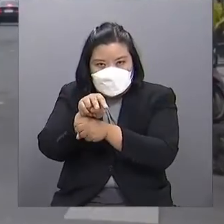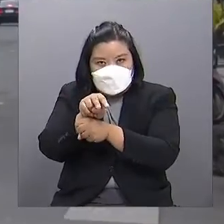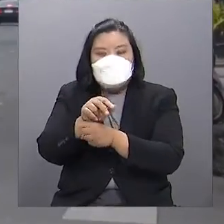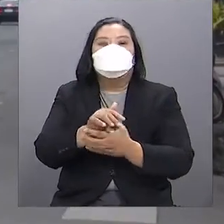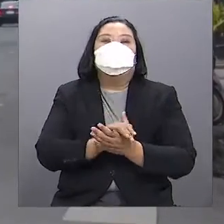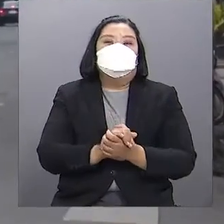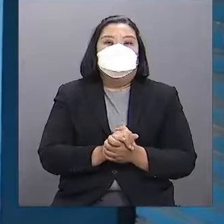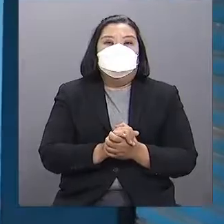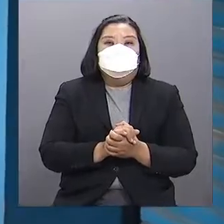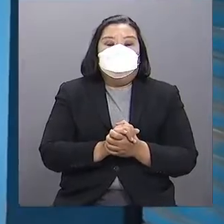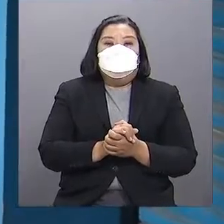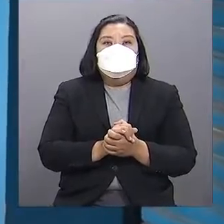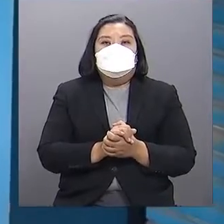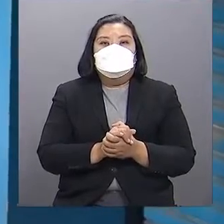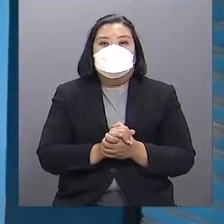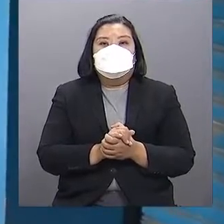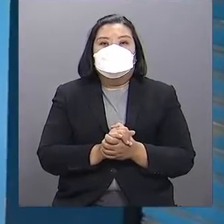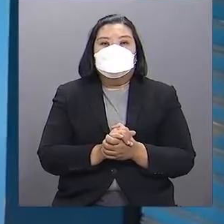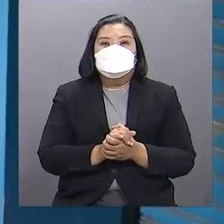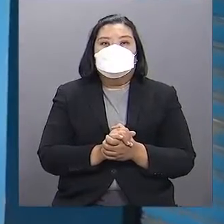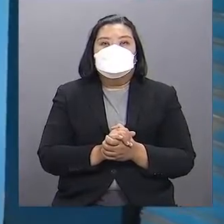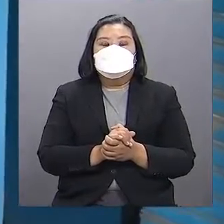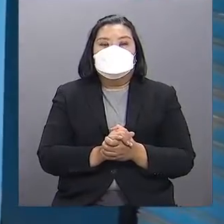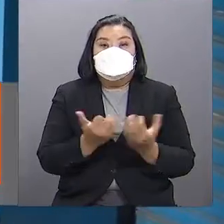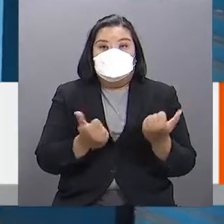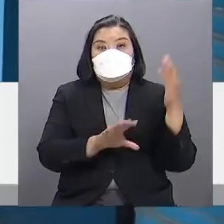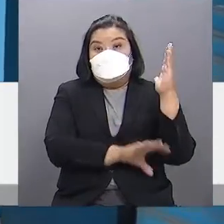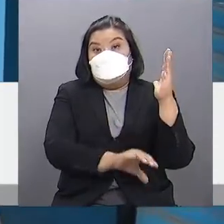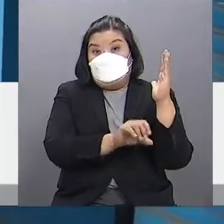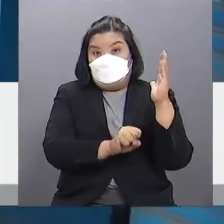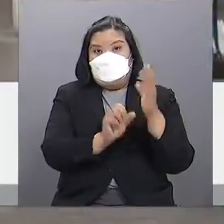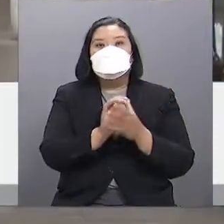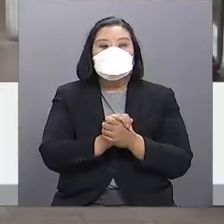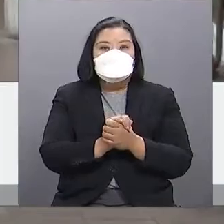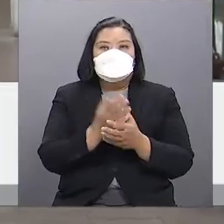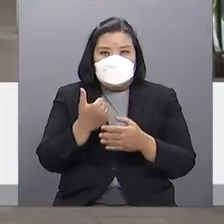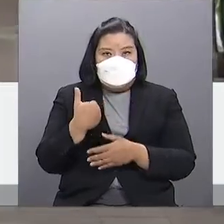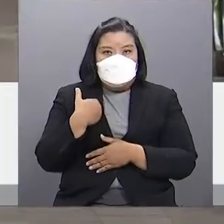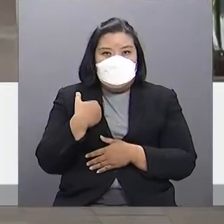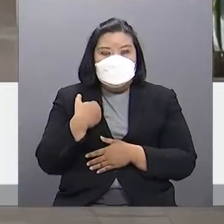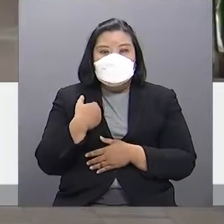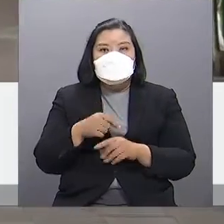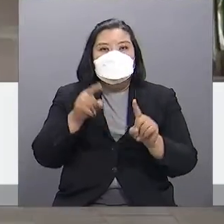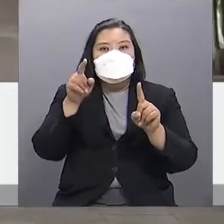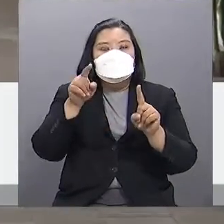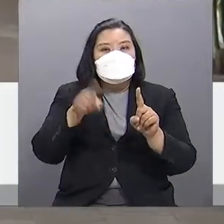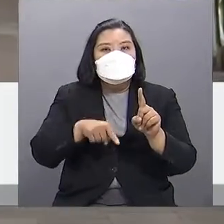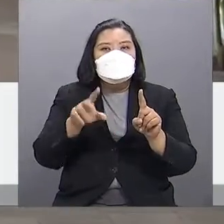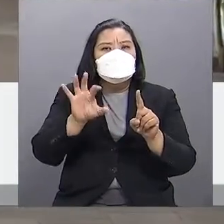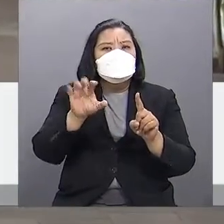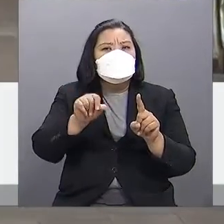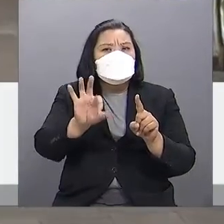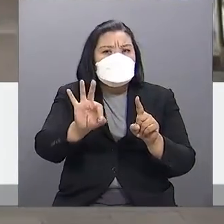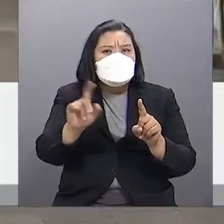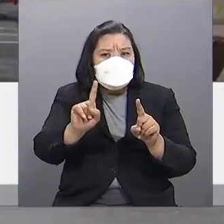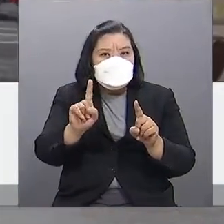ขณะที่จังหวัดสงขลาค่ะที่เป็นหนึ่งในจังหวัดควบคุมสูงสุดและเข้มงวดมีทั้งมาตรการเคอร์ฟิวงดออกจ